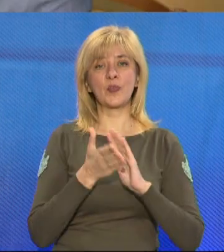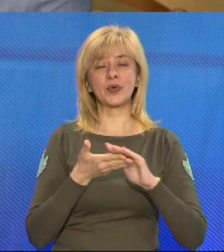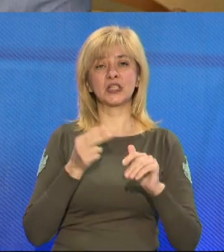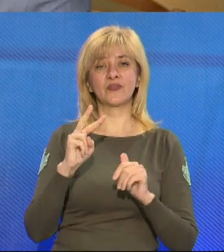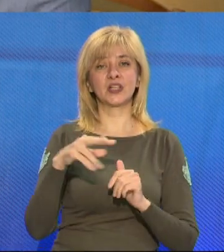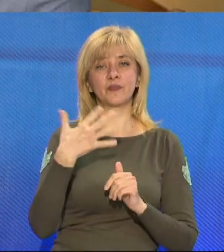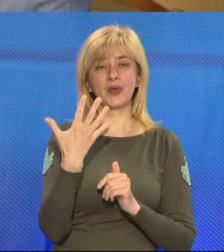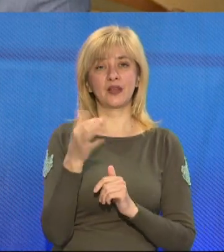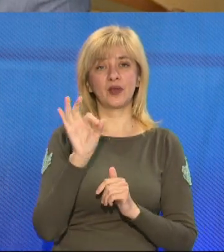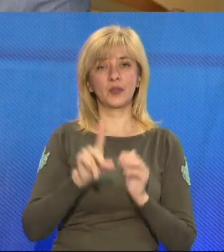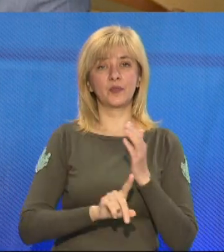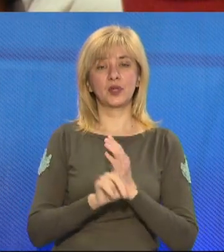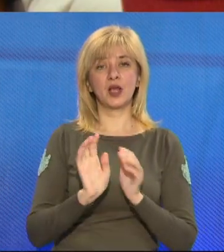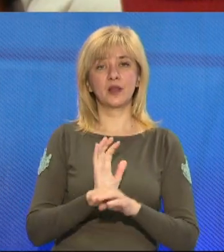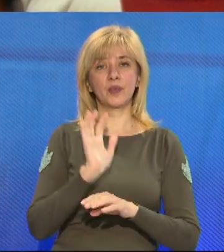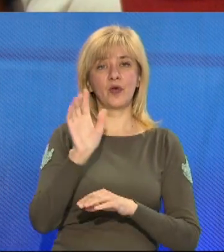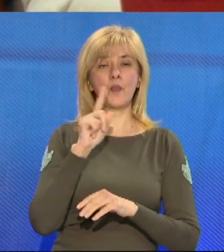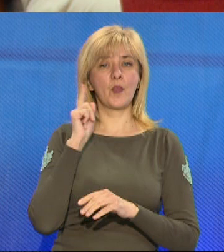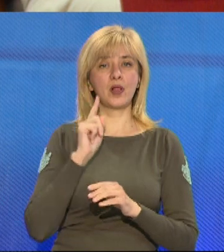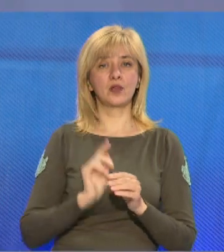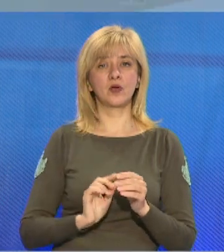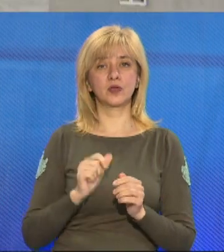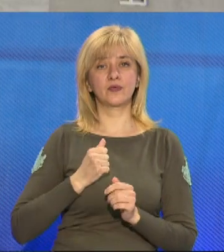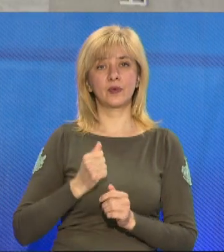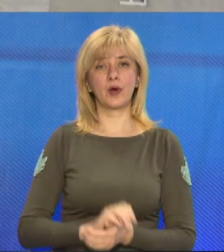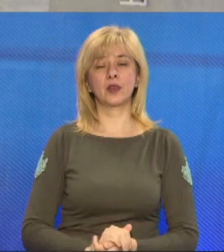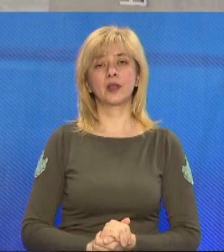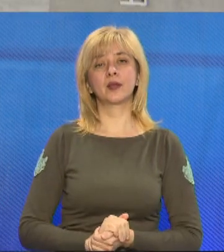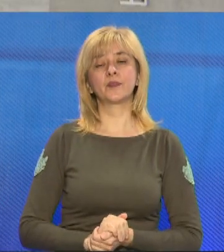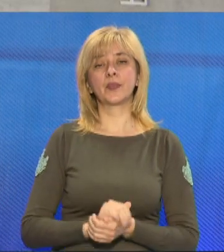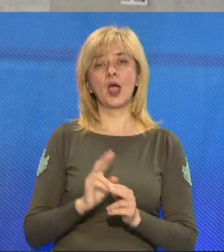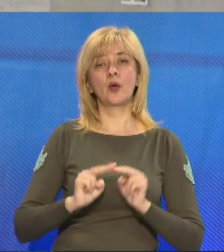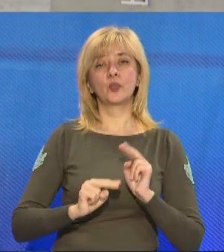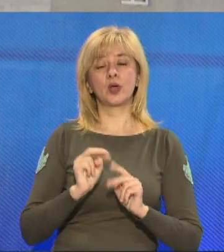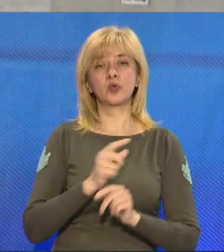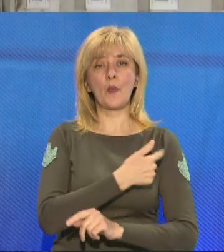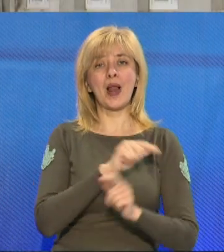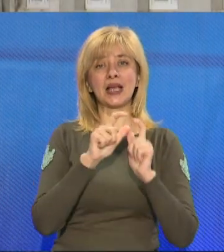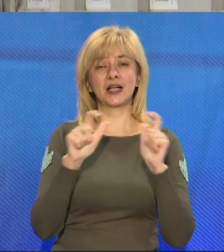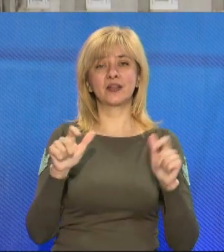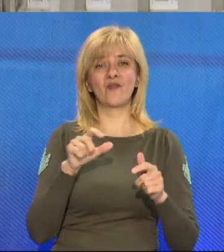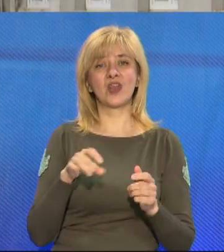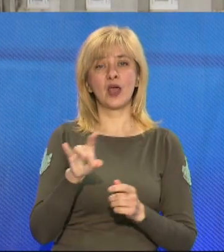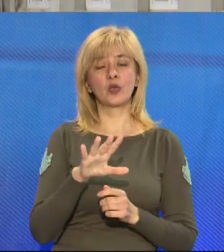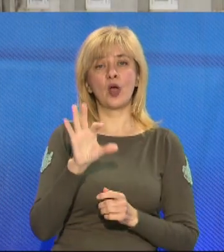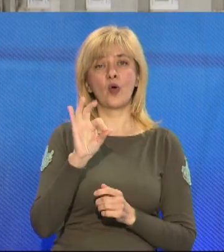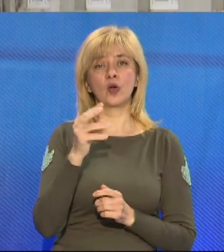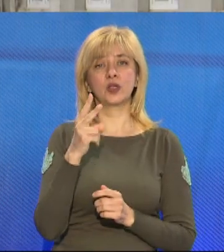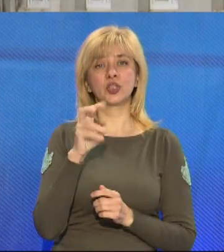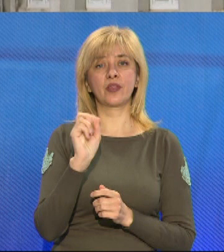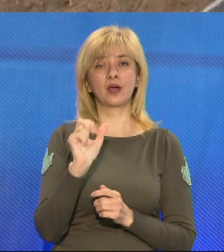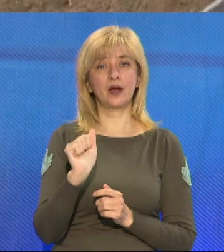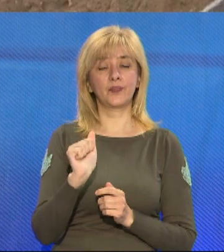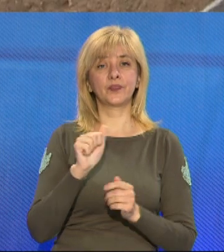25 кастрычника починаються відправки молодого поповнення. Будовництво поліклініки у мікрорайоні Ольшанка планується завершити